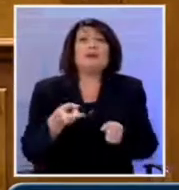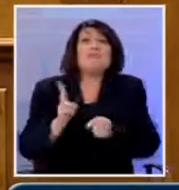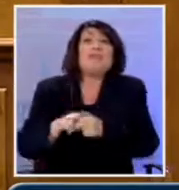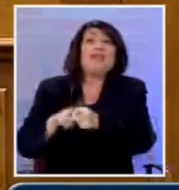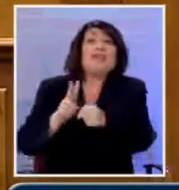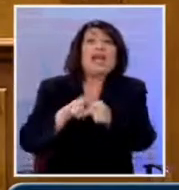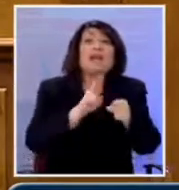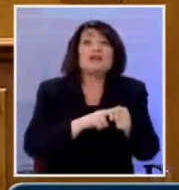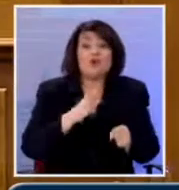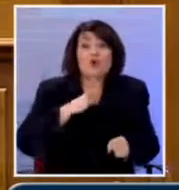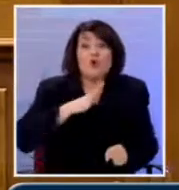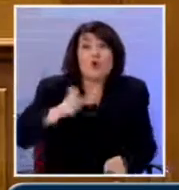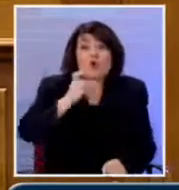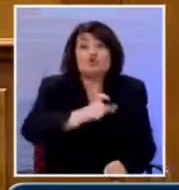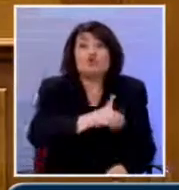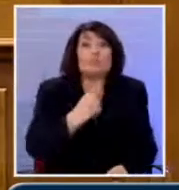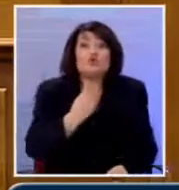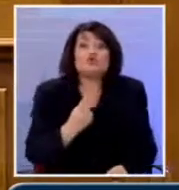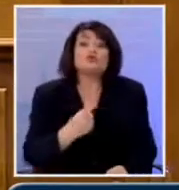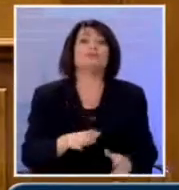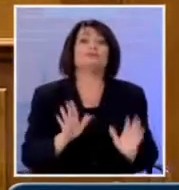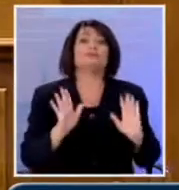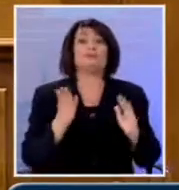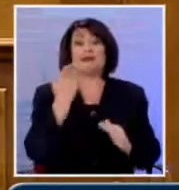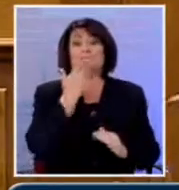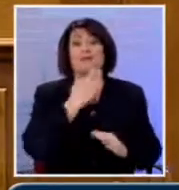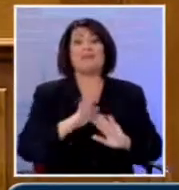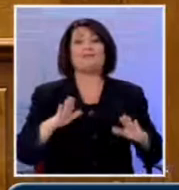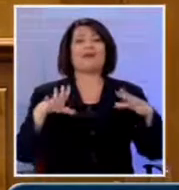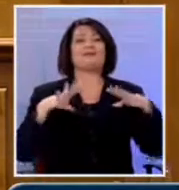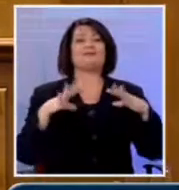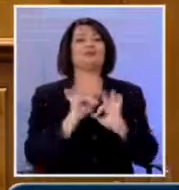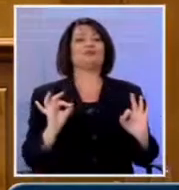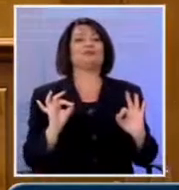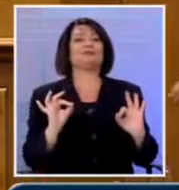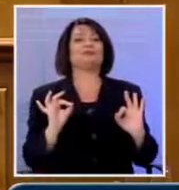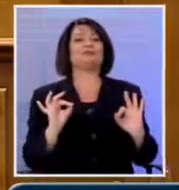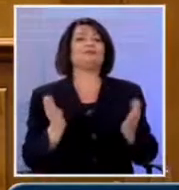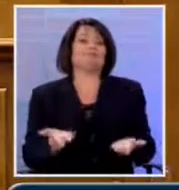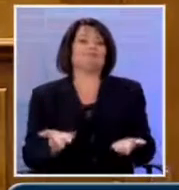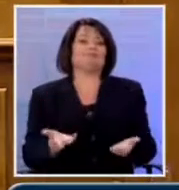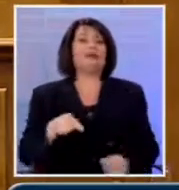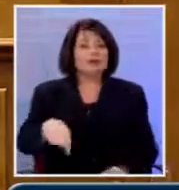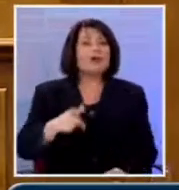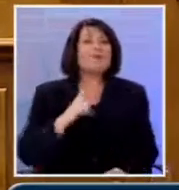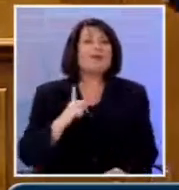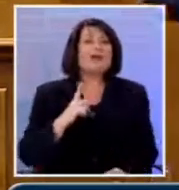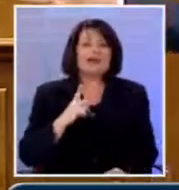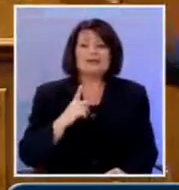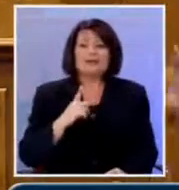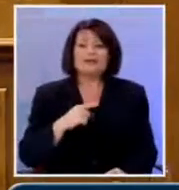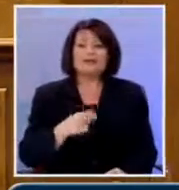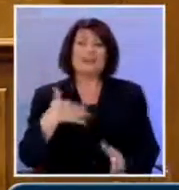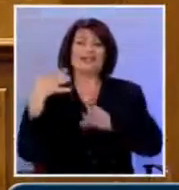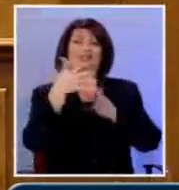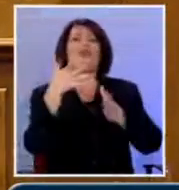μου. Τι λέτε, έχω κάνει τα μαθήματά μου και είμαι σένιος. Και τώρα περιμένω, θα σας κοροϊδέψουν